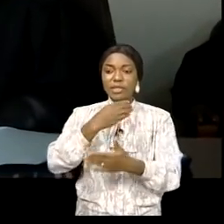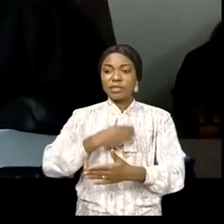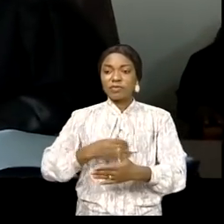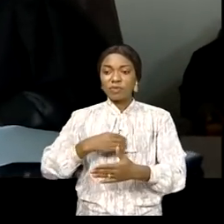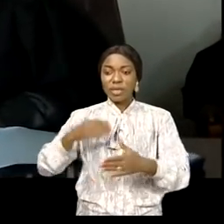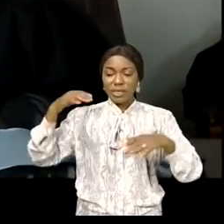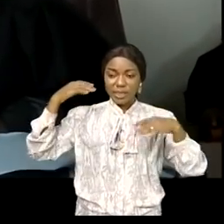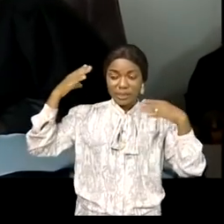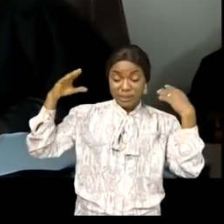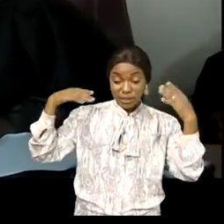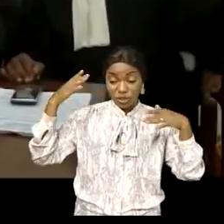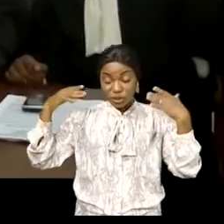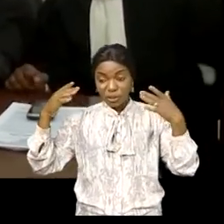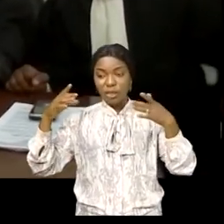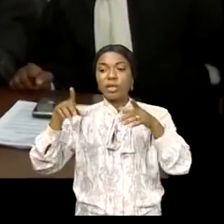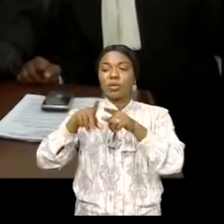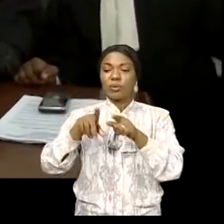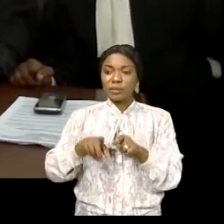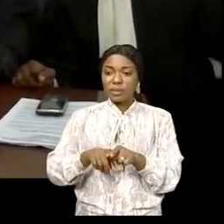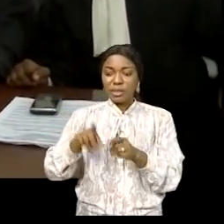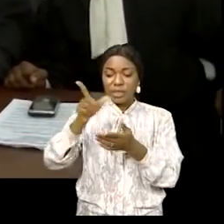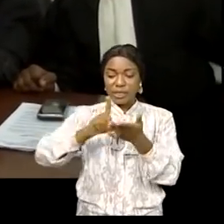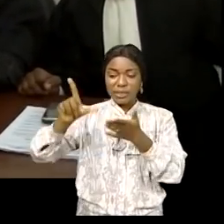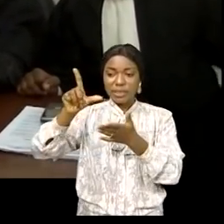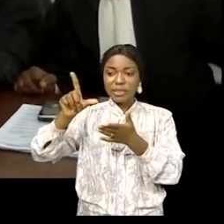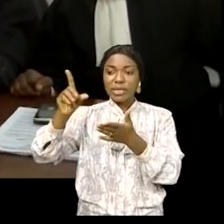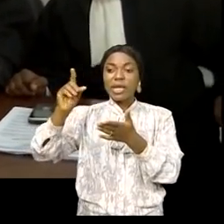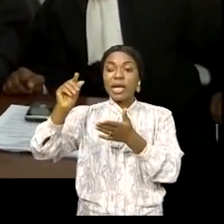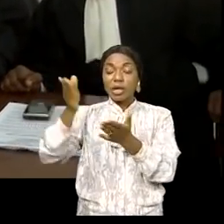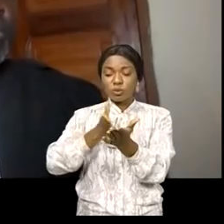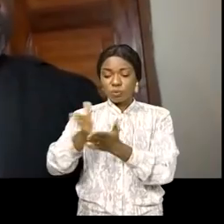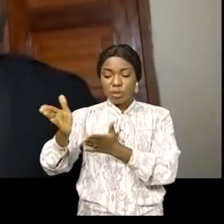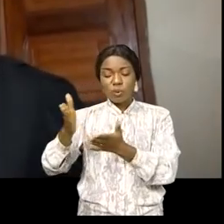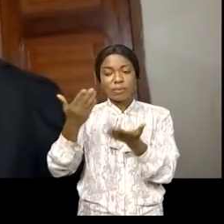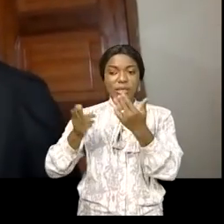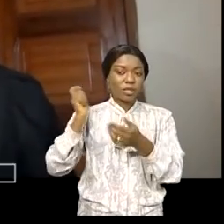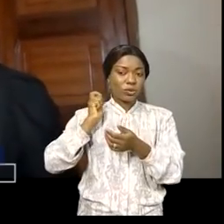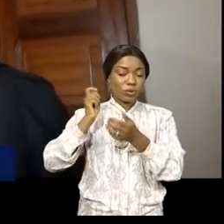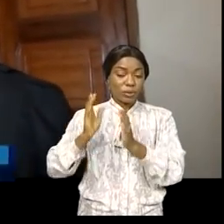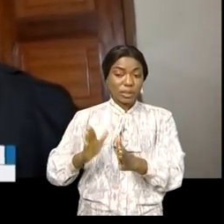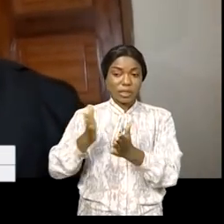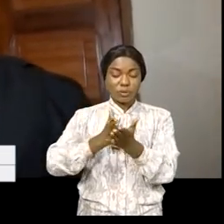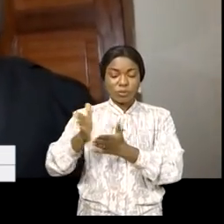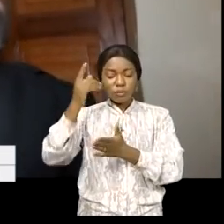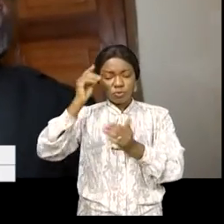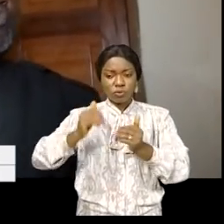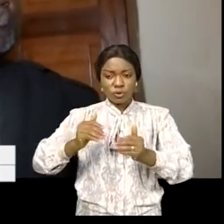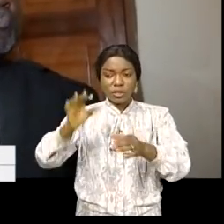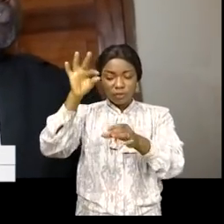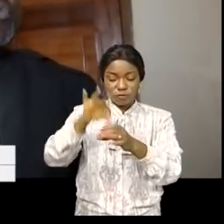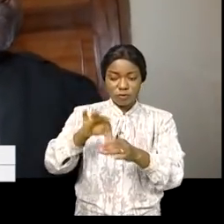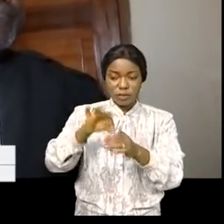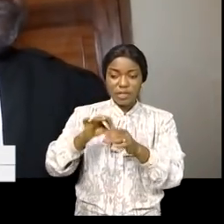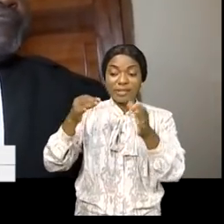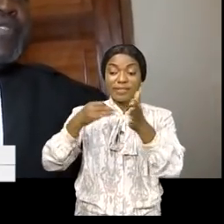l'intention des candidats porteurs d'un titre de licence en droit ou d'un doctorat en droit. C'est samedi 26 juin 2021 à